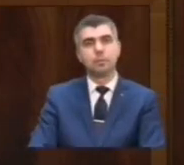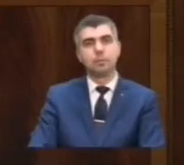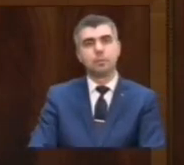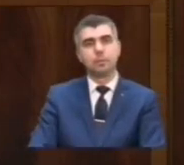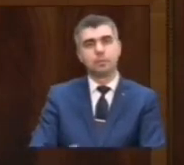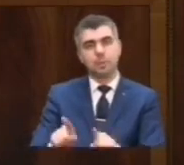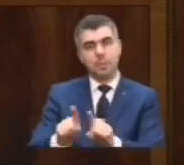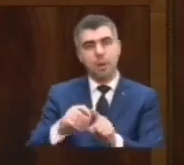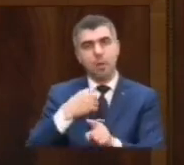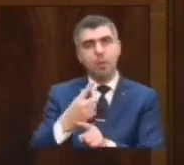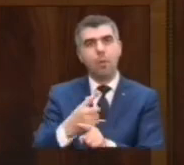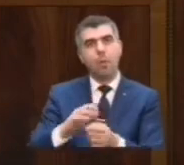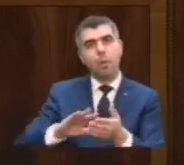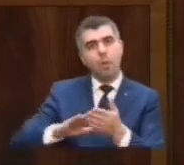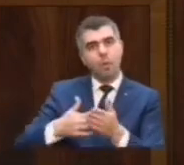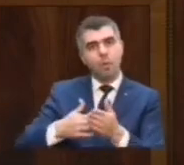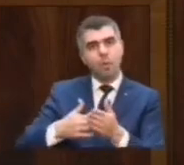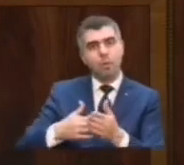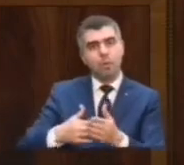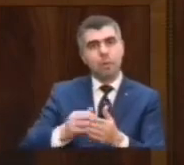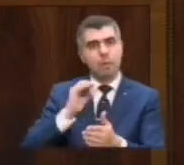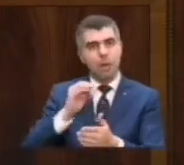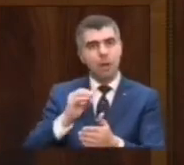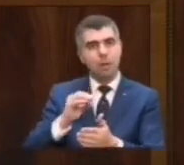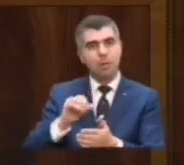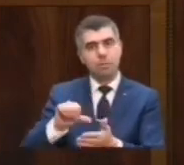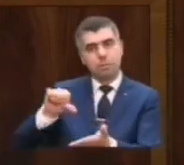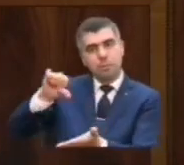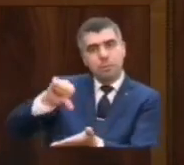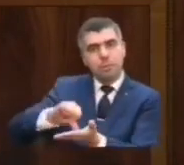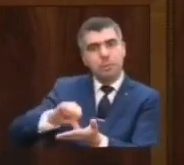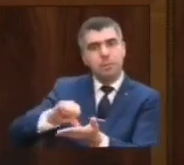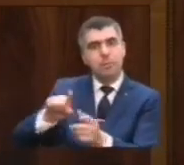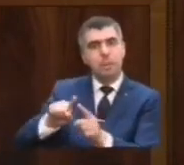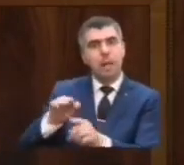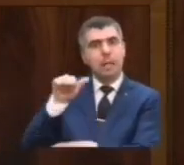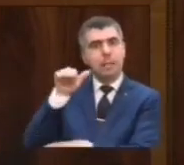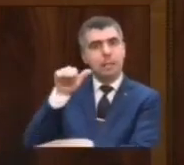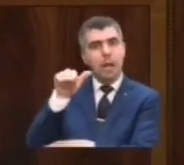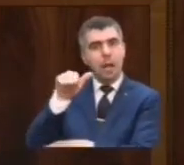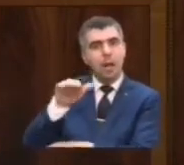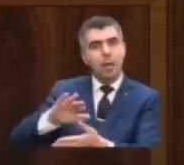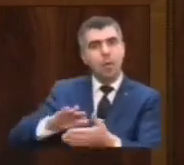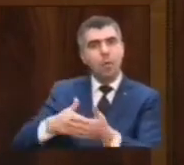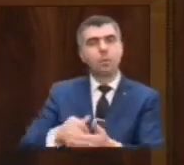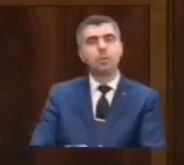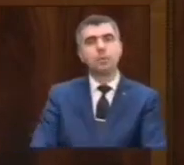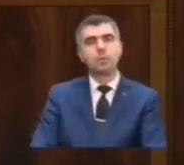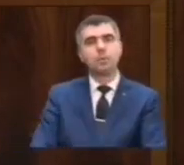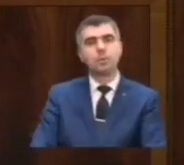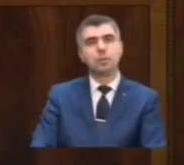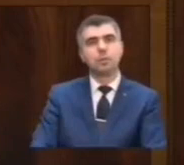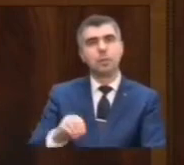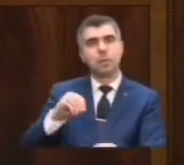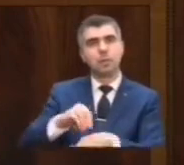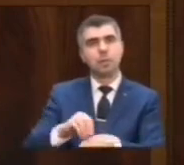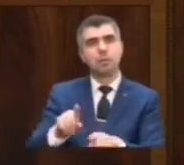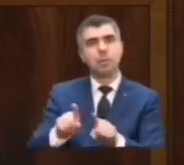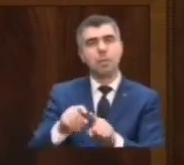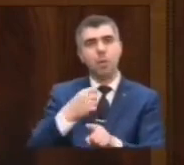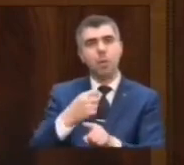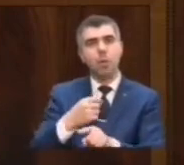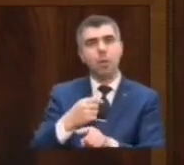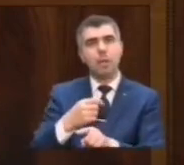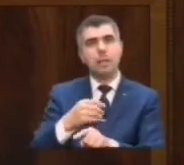الاستثمار داخل الوحدة الترابية، الاستثمار بالمواكبة الاستثمار، ثم السفارة.